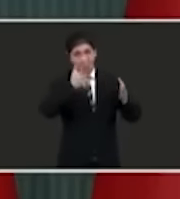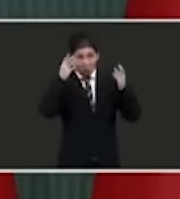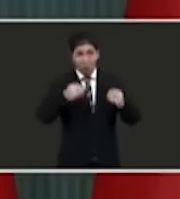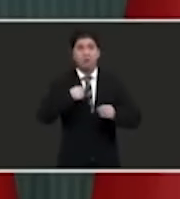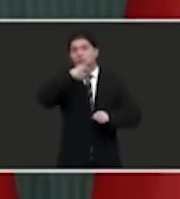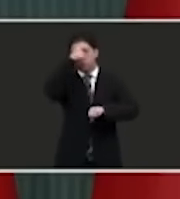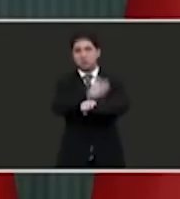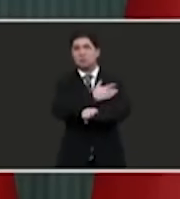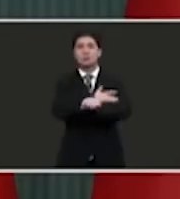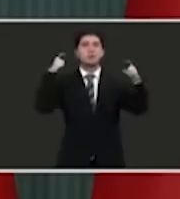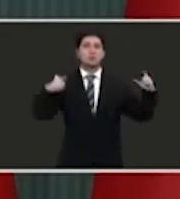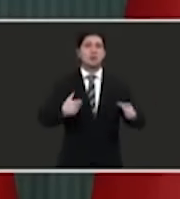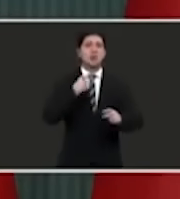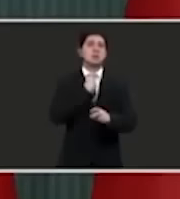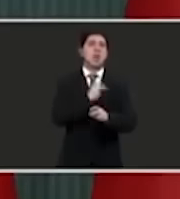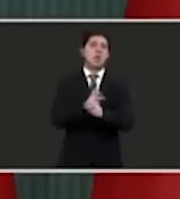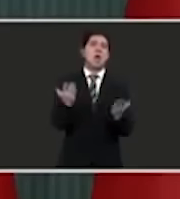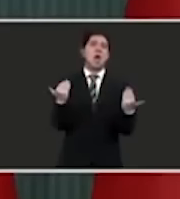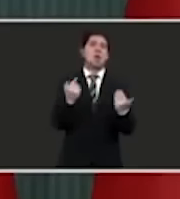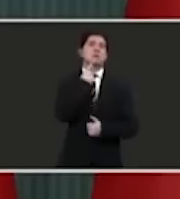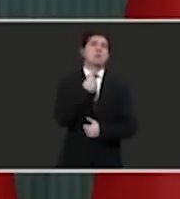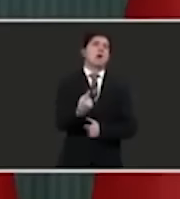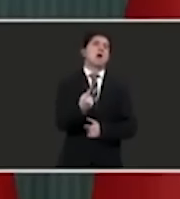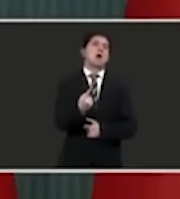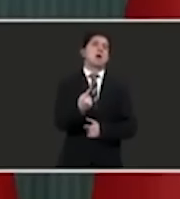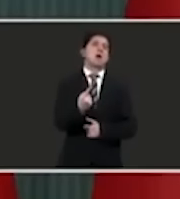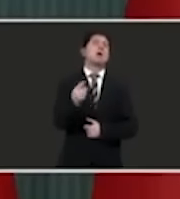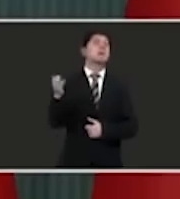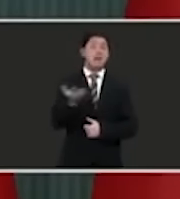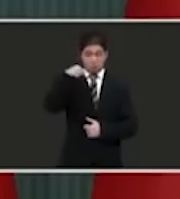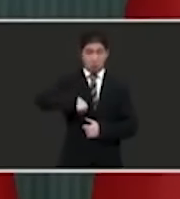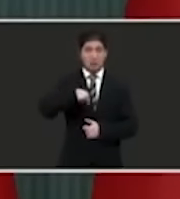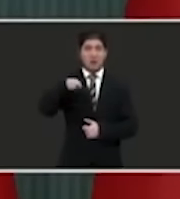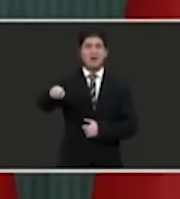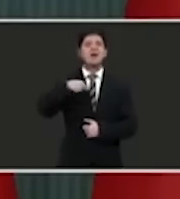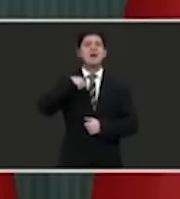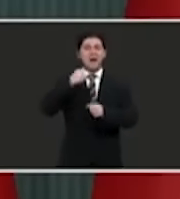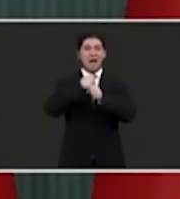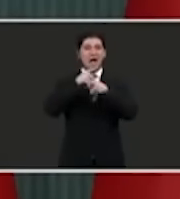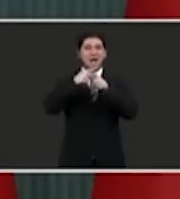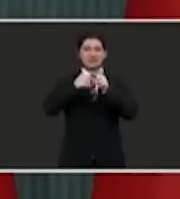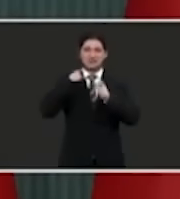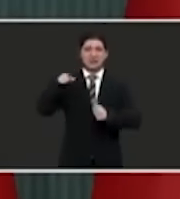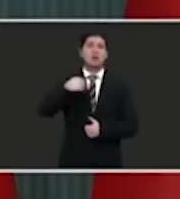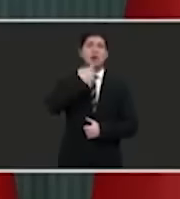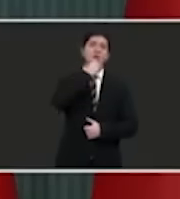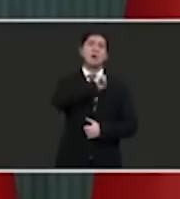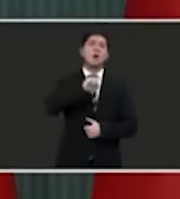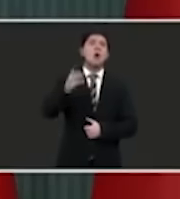da tehlikeye düşmüş olur. Dahası bugün Gazze'de yaşananlara tepki